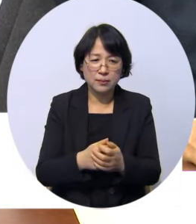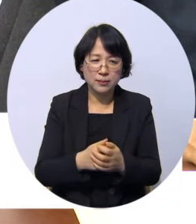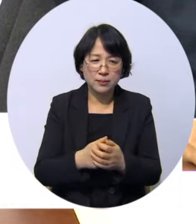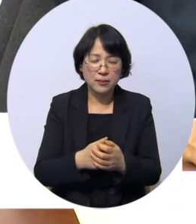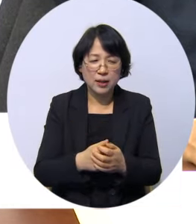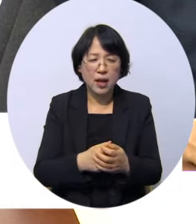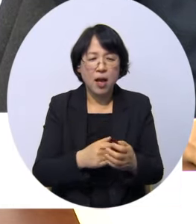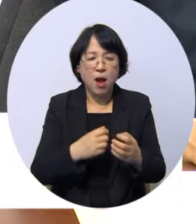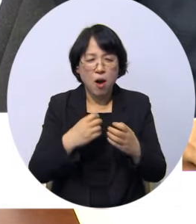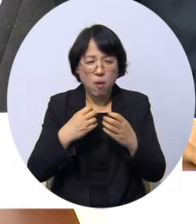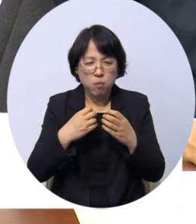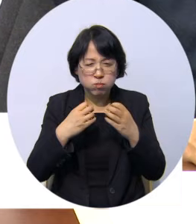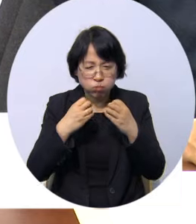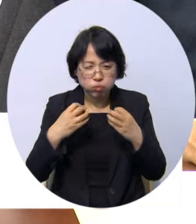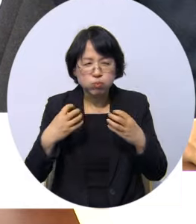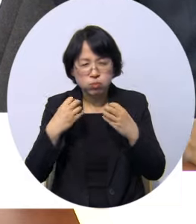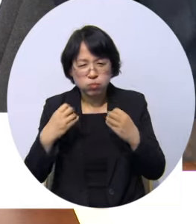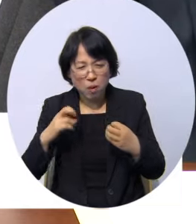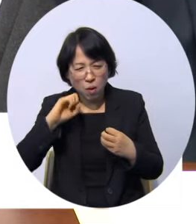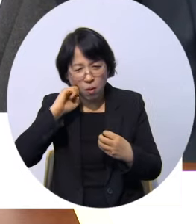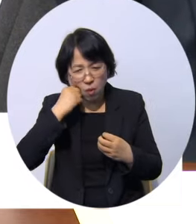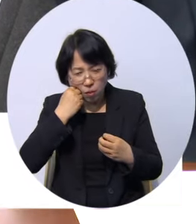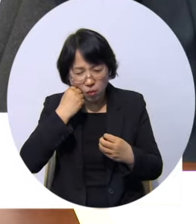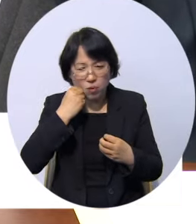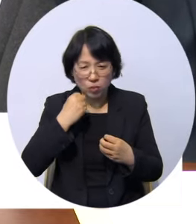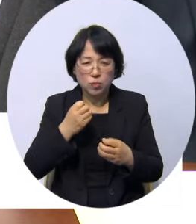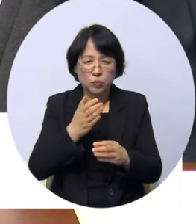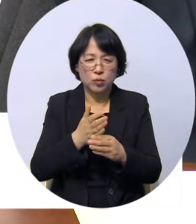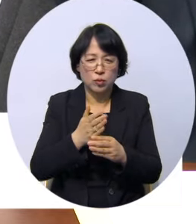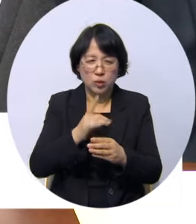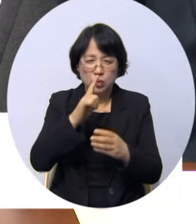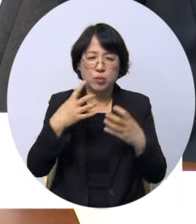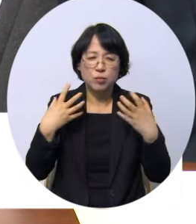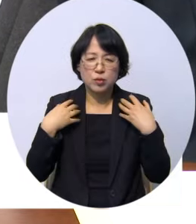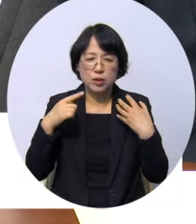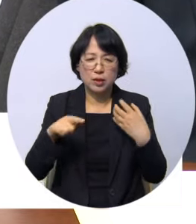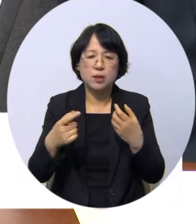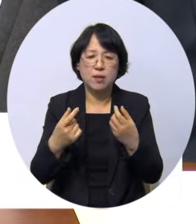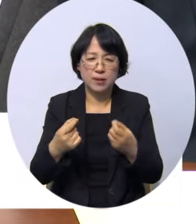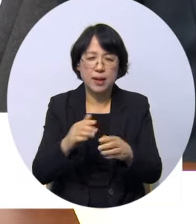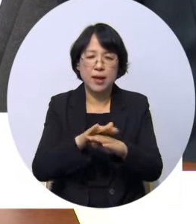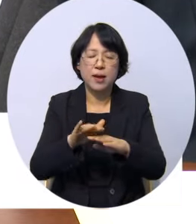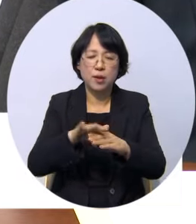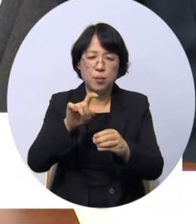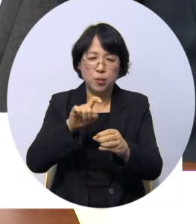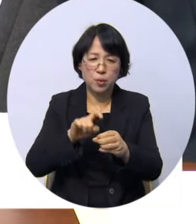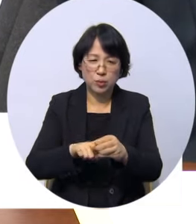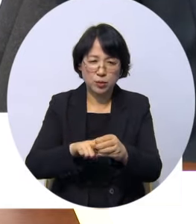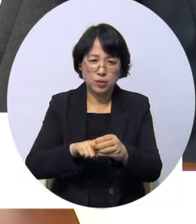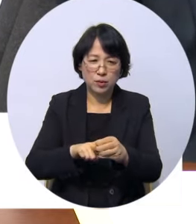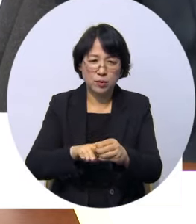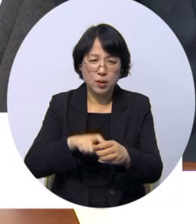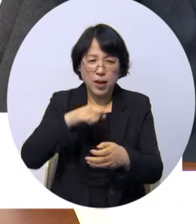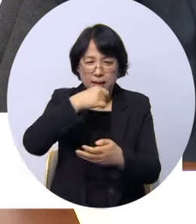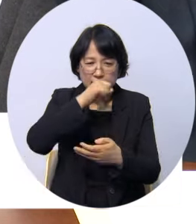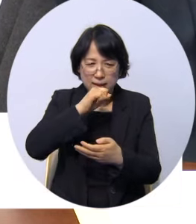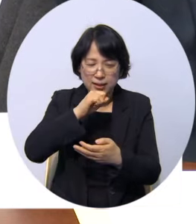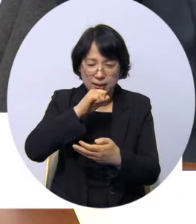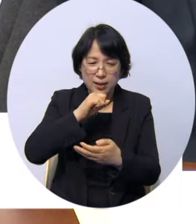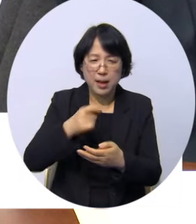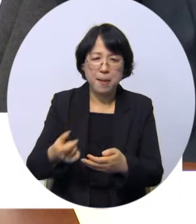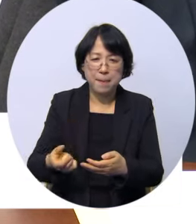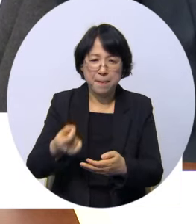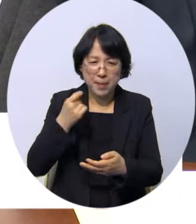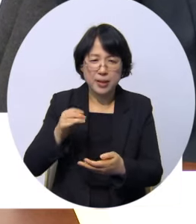있 한 3중고 정도로 표현할 수가 있는데 정부은 이런 현상을 타개하기 위해서 우선 재정을 조게 집행을 하고